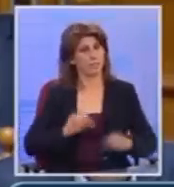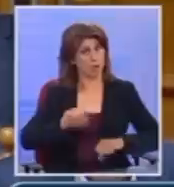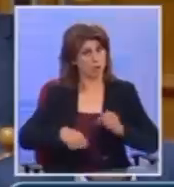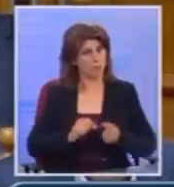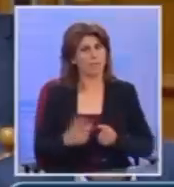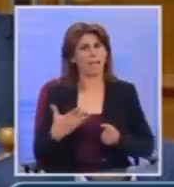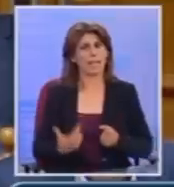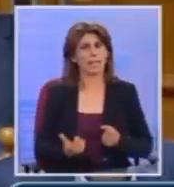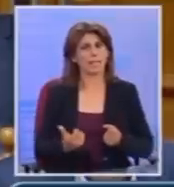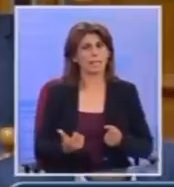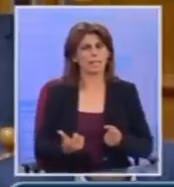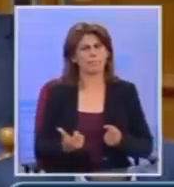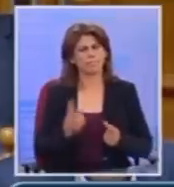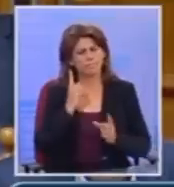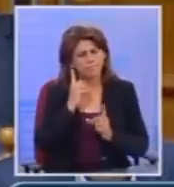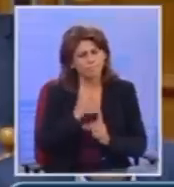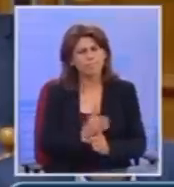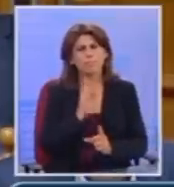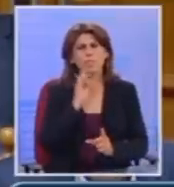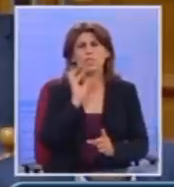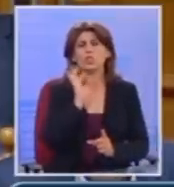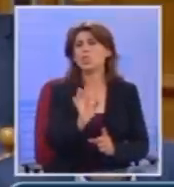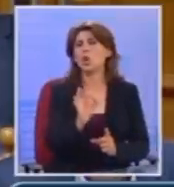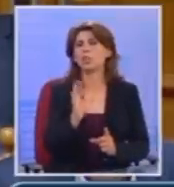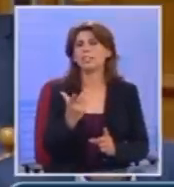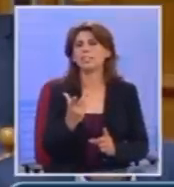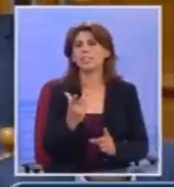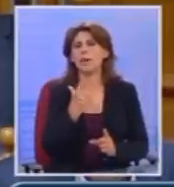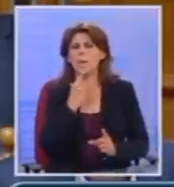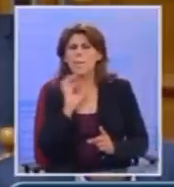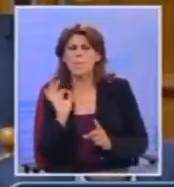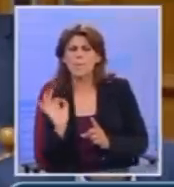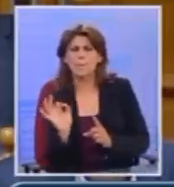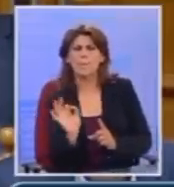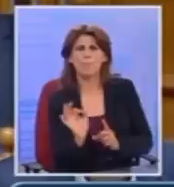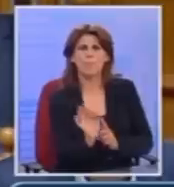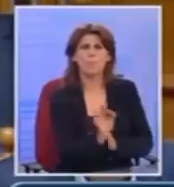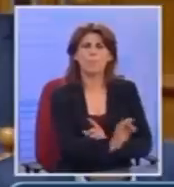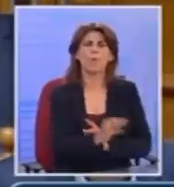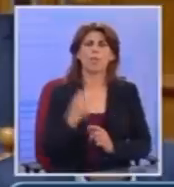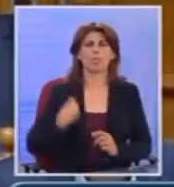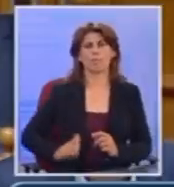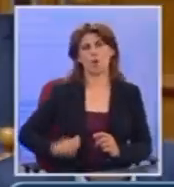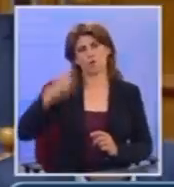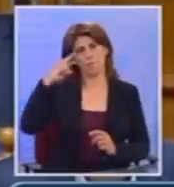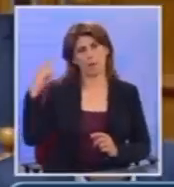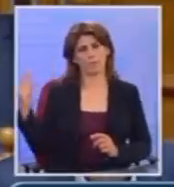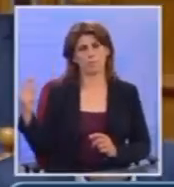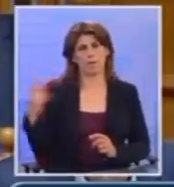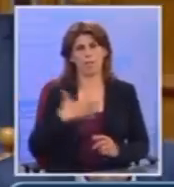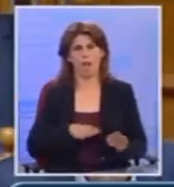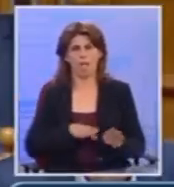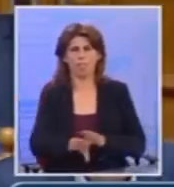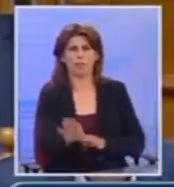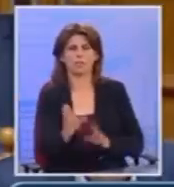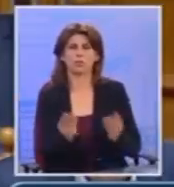ότι είχε ως αποκλειστικό στόχο τη δυσφήμιση του Δημόσιου Πανεπιστήμιου. Και με έναν ρεβασιστικό